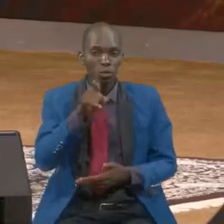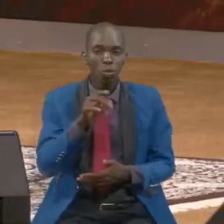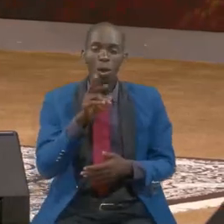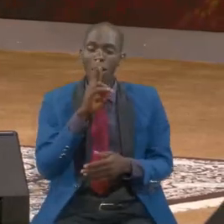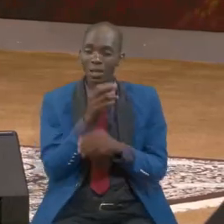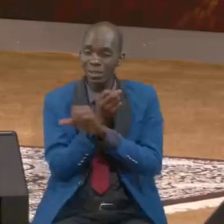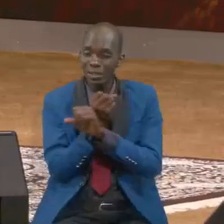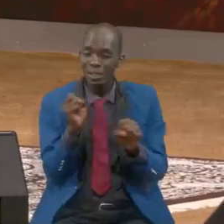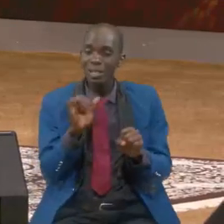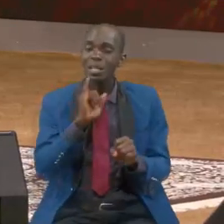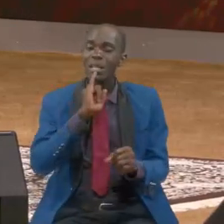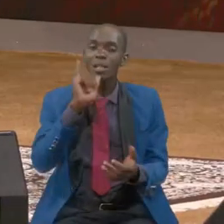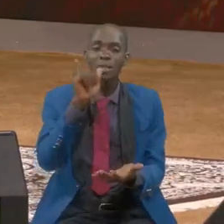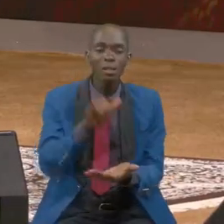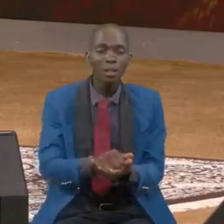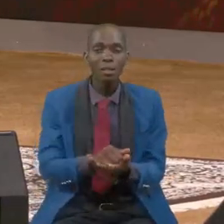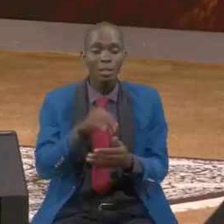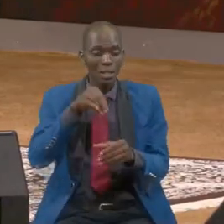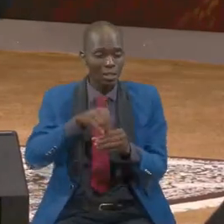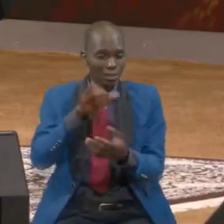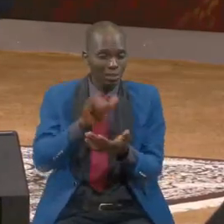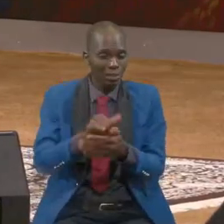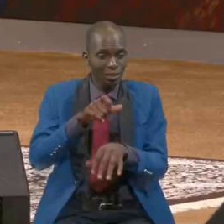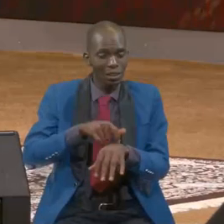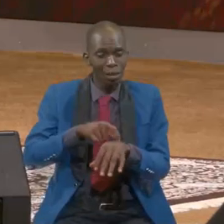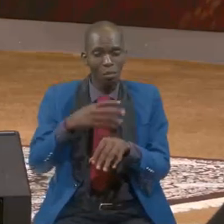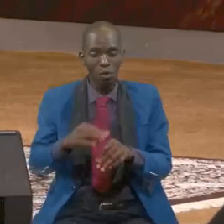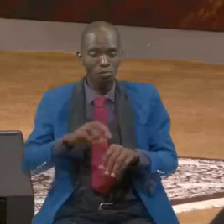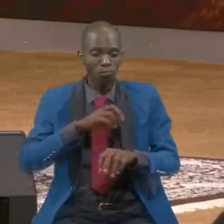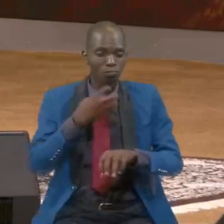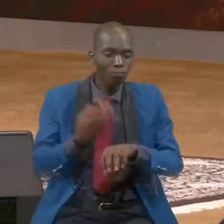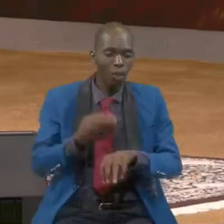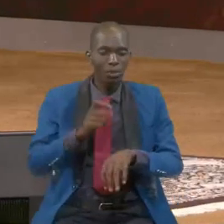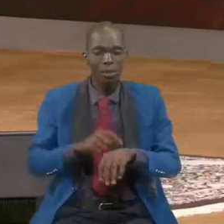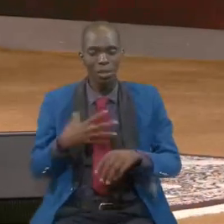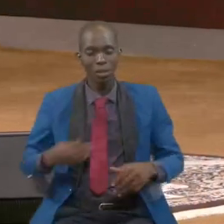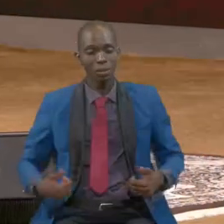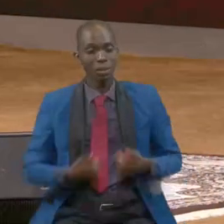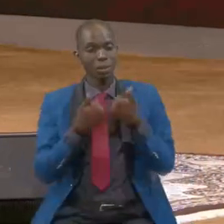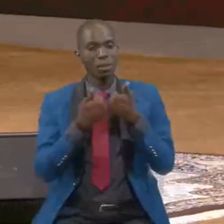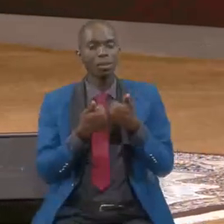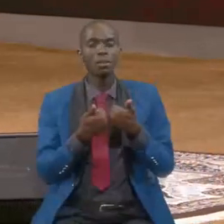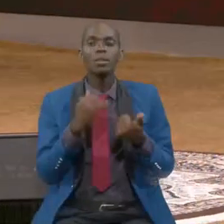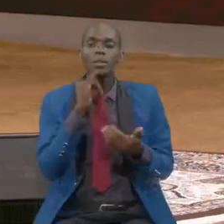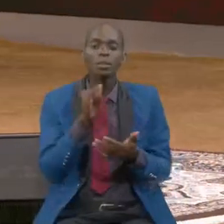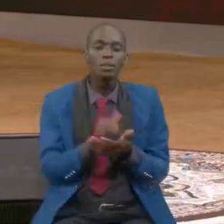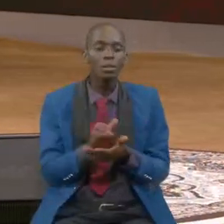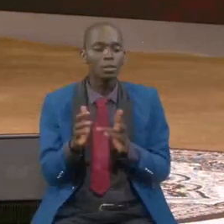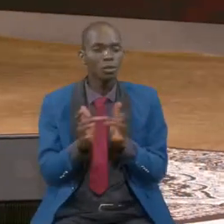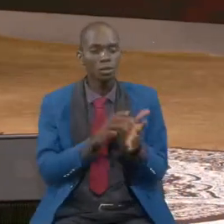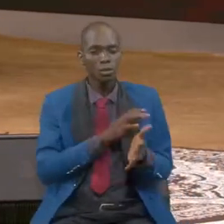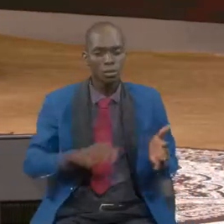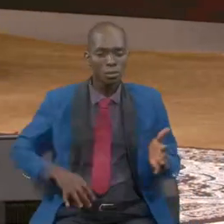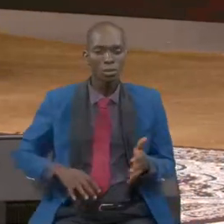vous êtes sauvé c'est que en ce temps difficile comme Jésus-Christ est demeuré